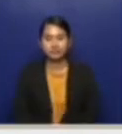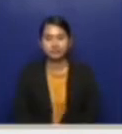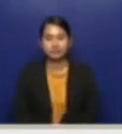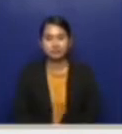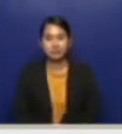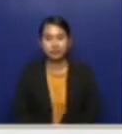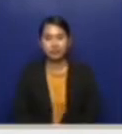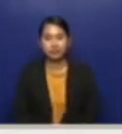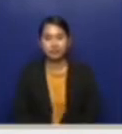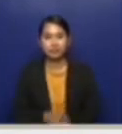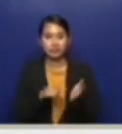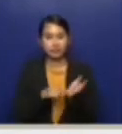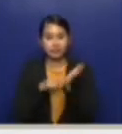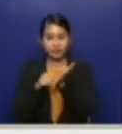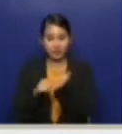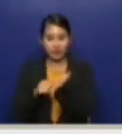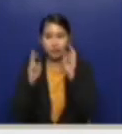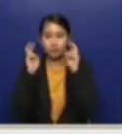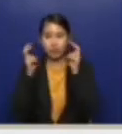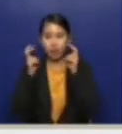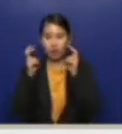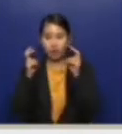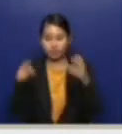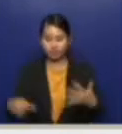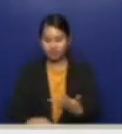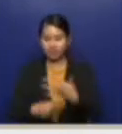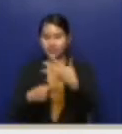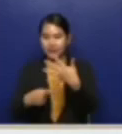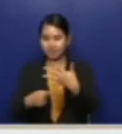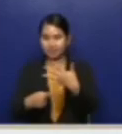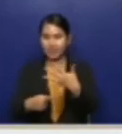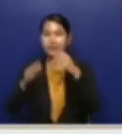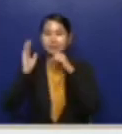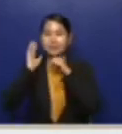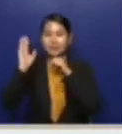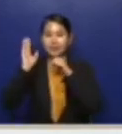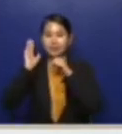อยติทั้ง6ยติก็ได้นำเสนอ